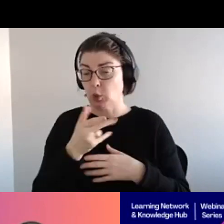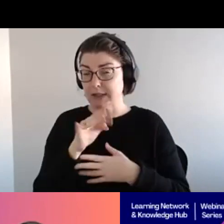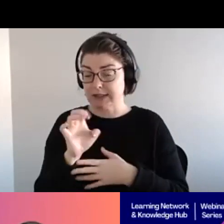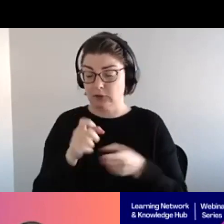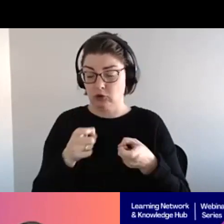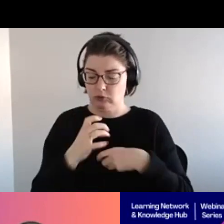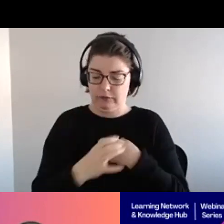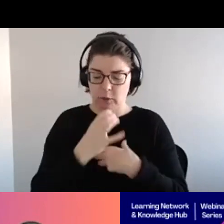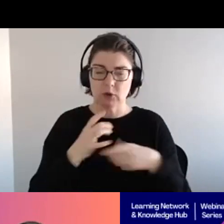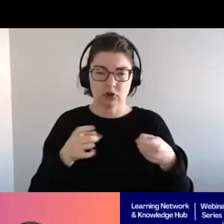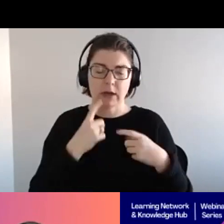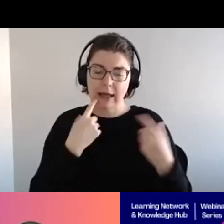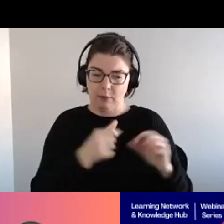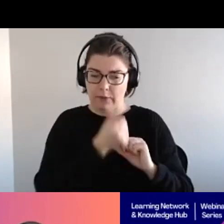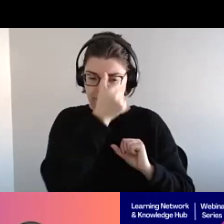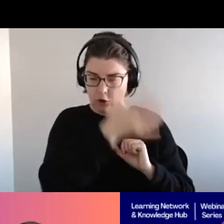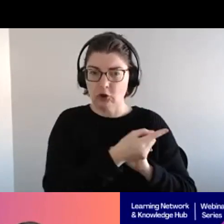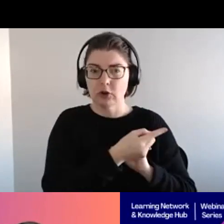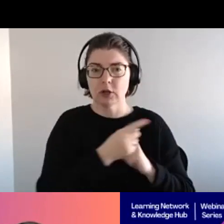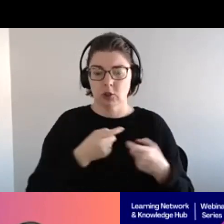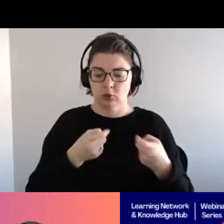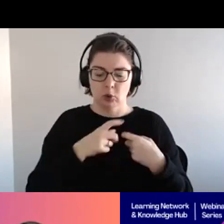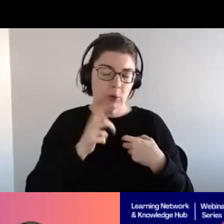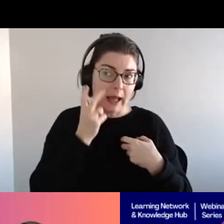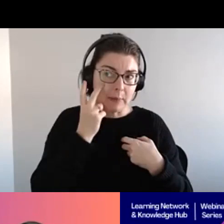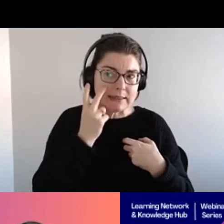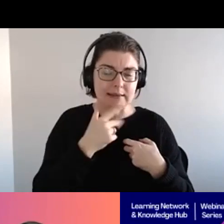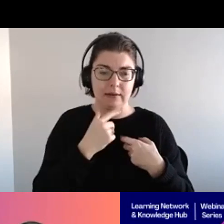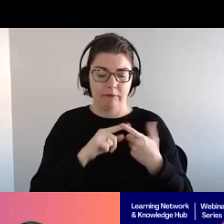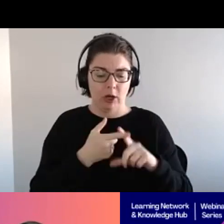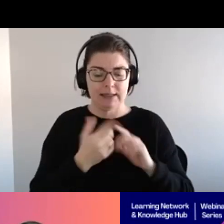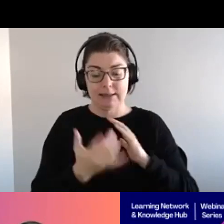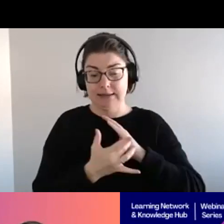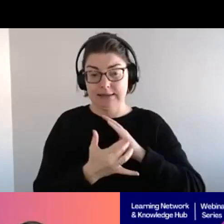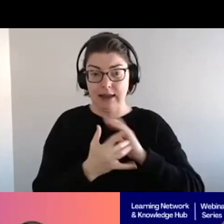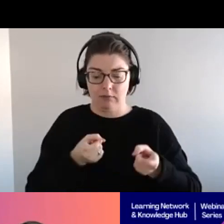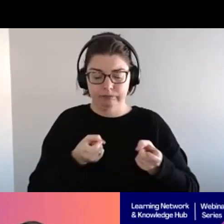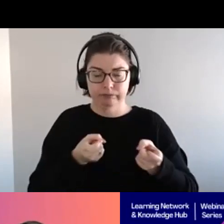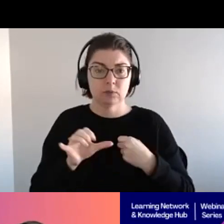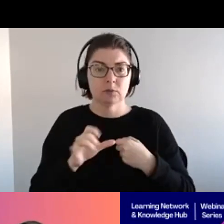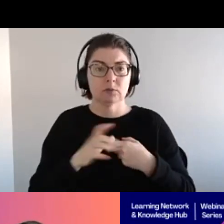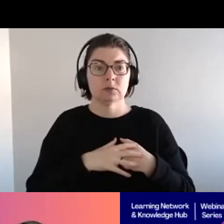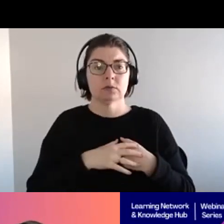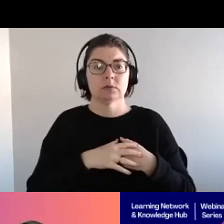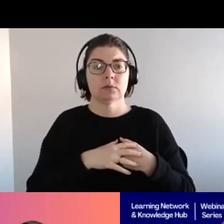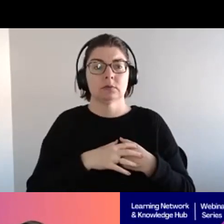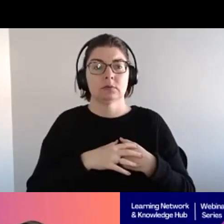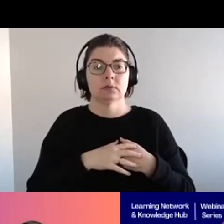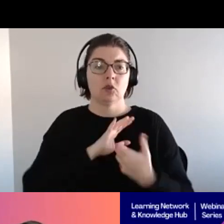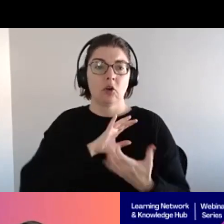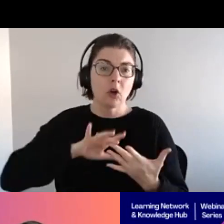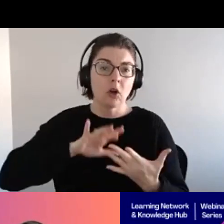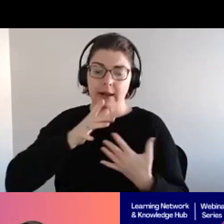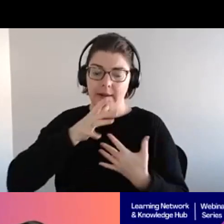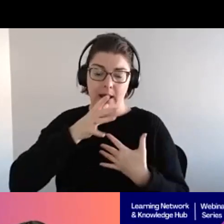les faire entendre et bien il semblait que mon père donc elle est contrôlée tout ce que lui voyait et